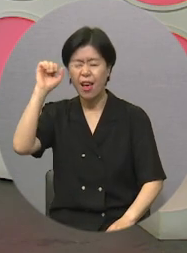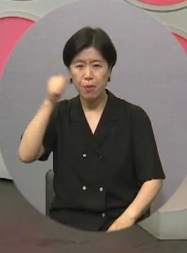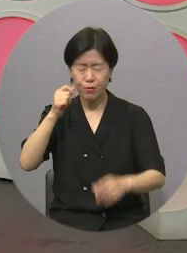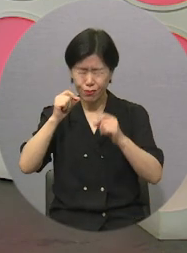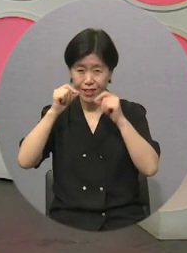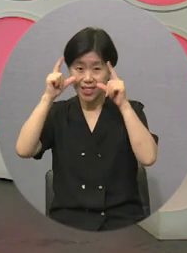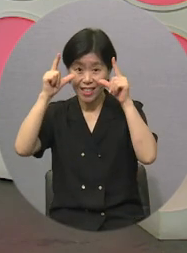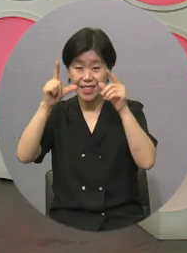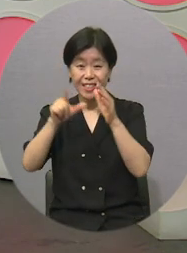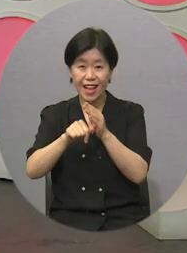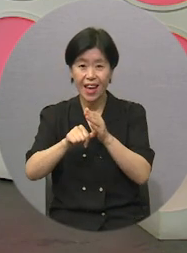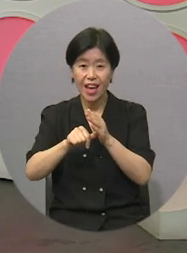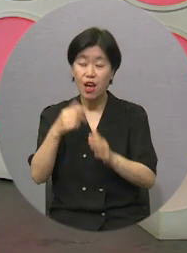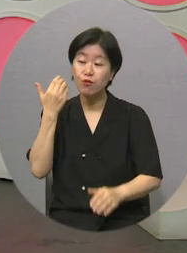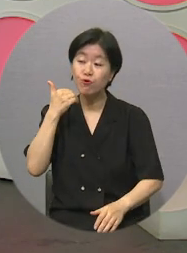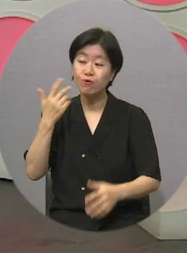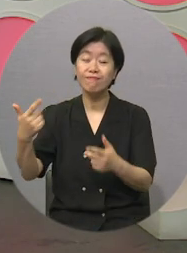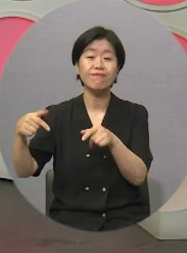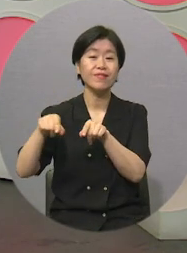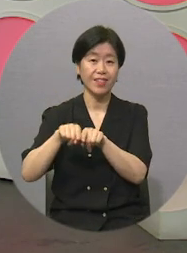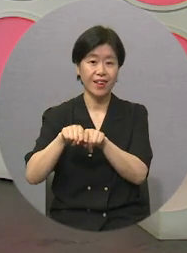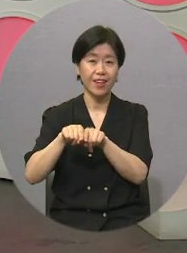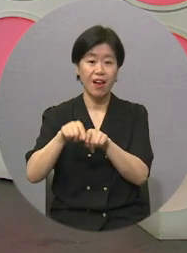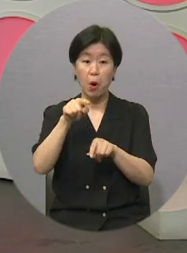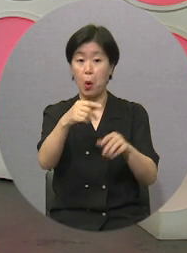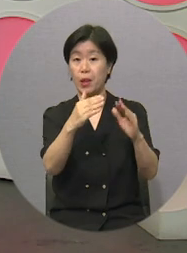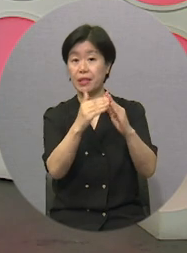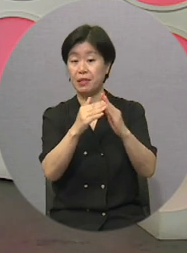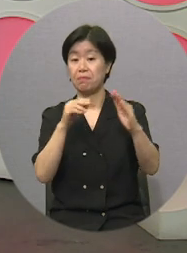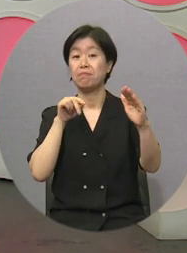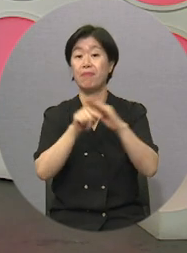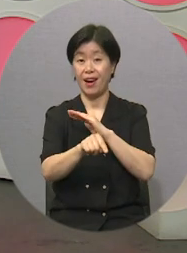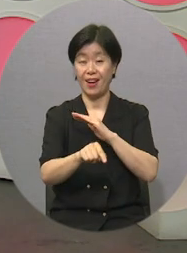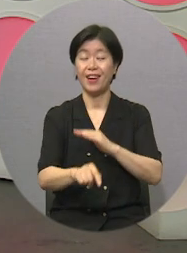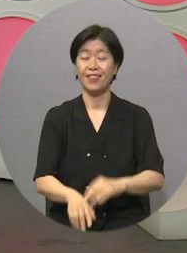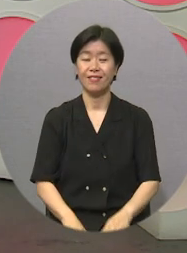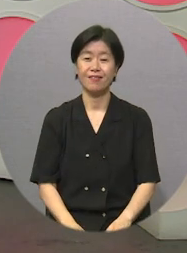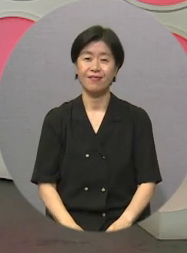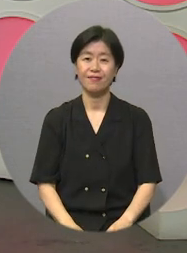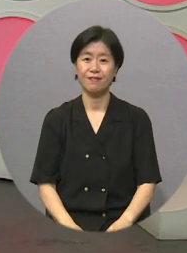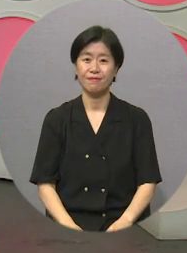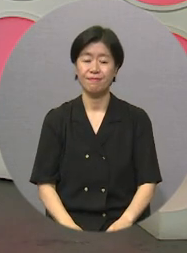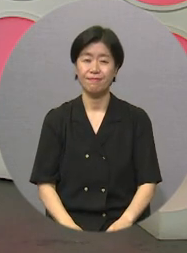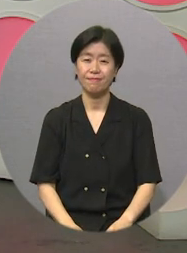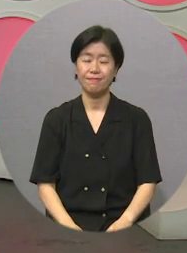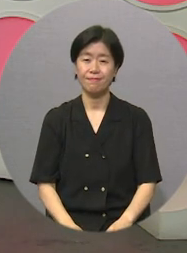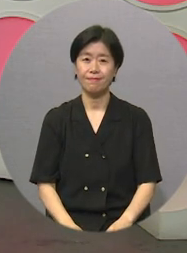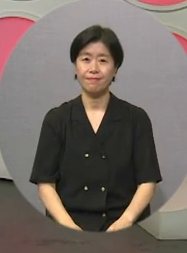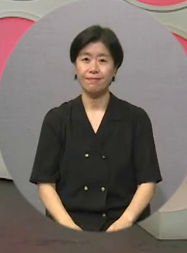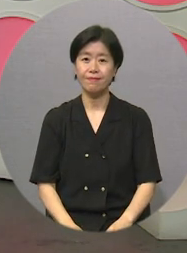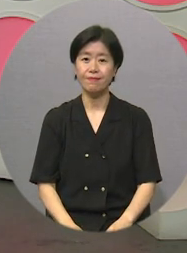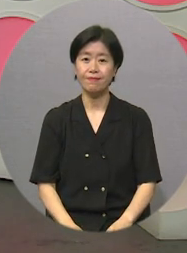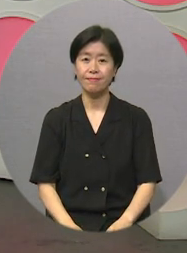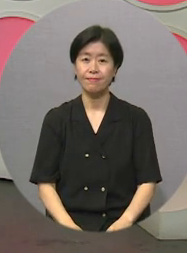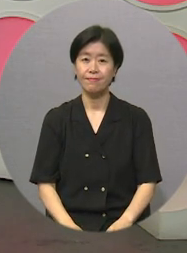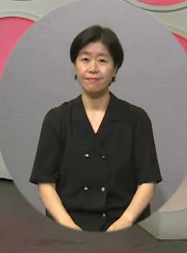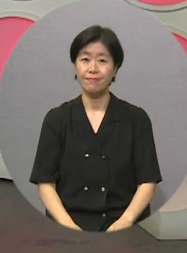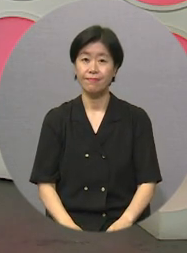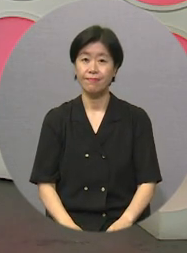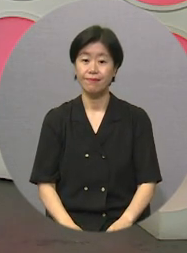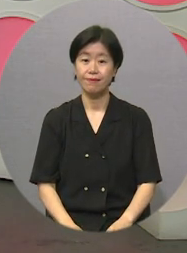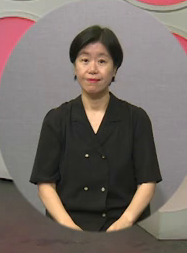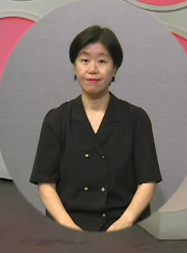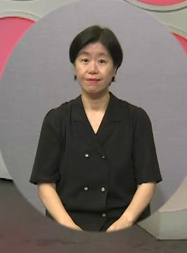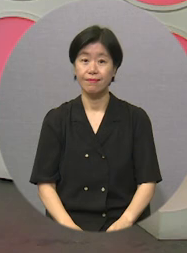새벽부터 동네 다른 아주머니와 함께 아침을 먹으러 윤씨 아주머니네로 달려갔습니다. 그